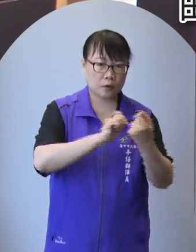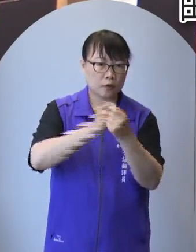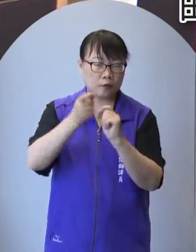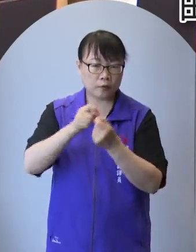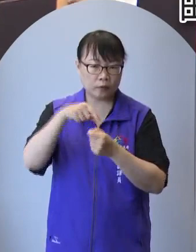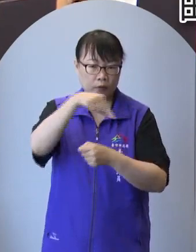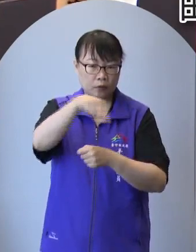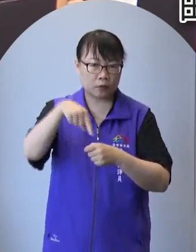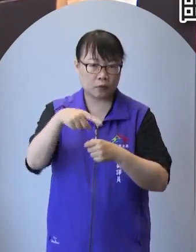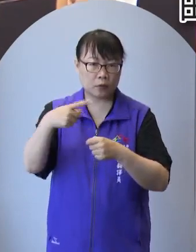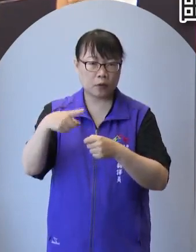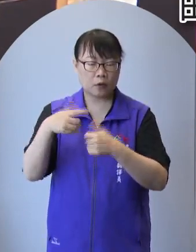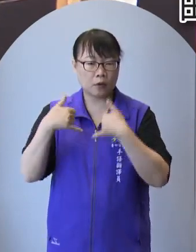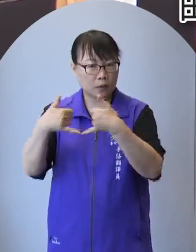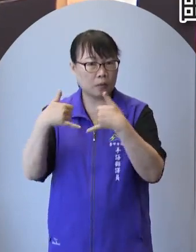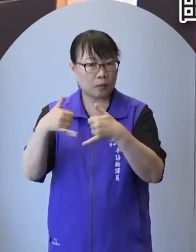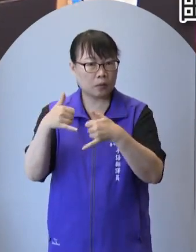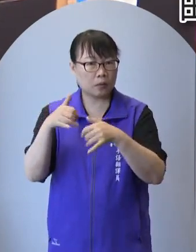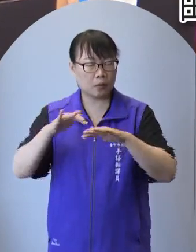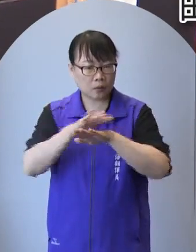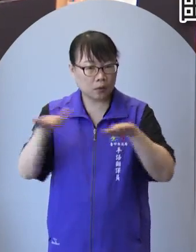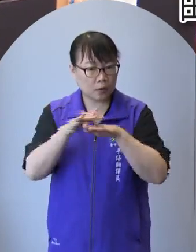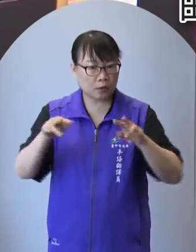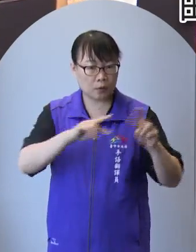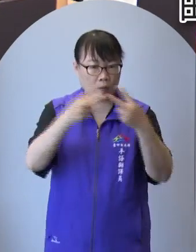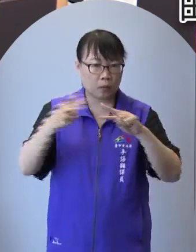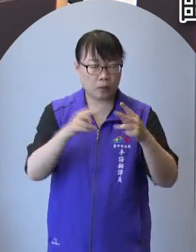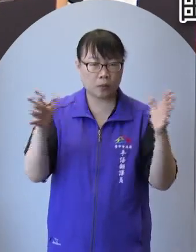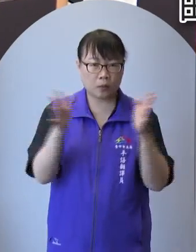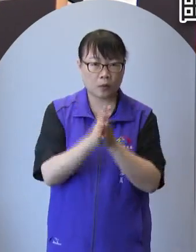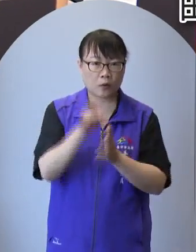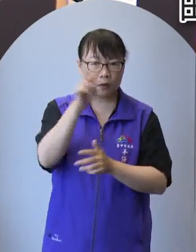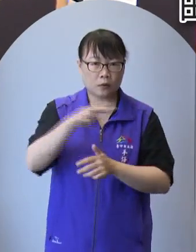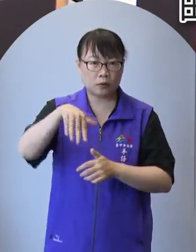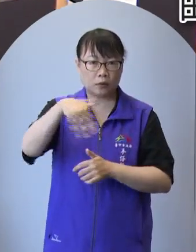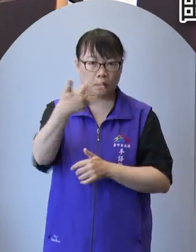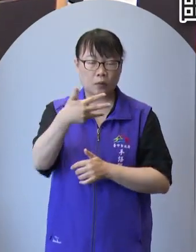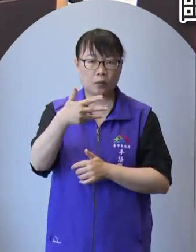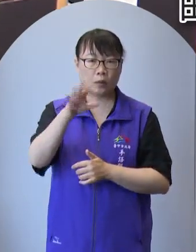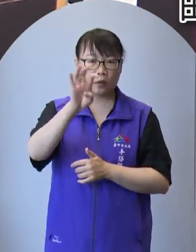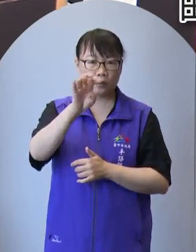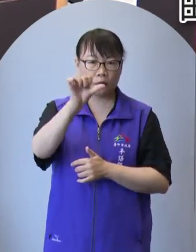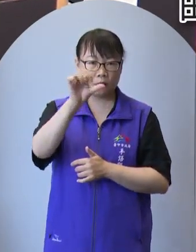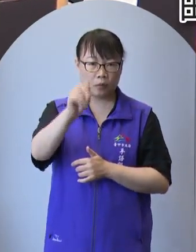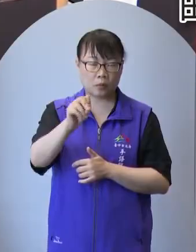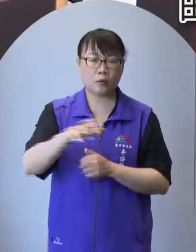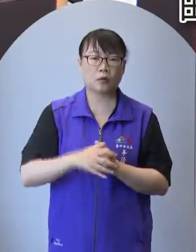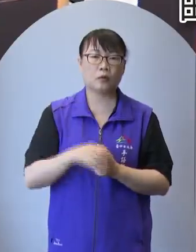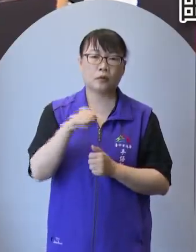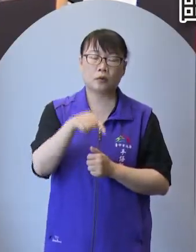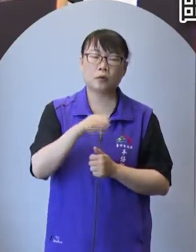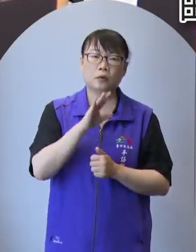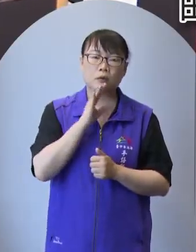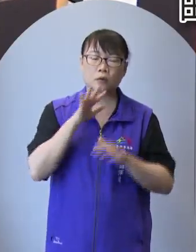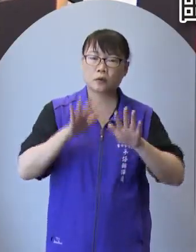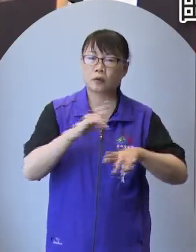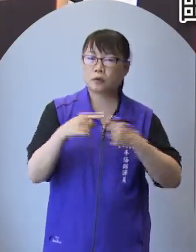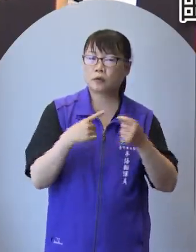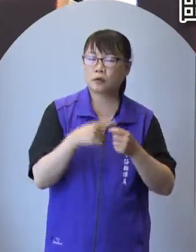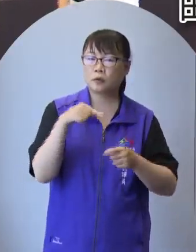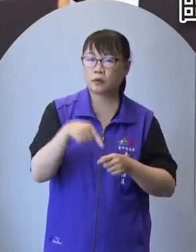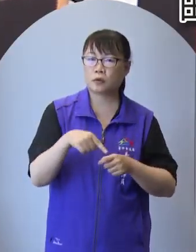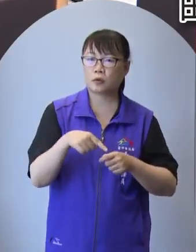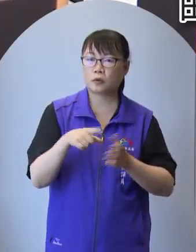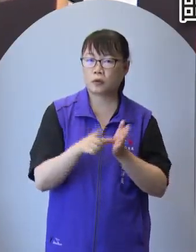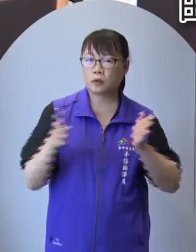全道路改善计划，那总计合计是2545万元。那这也是在今年里面哦，